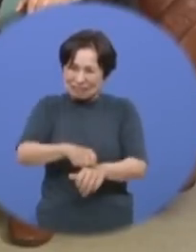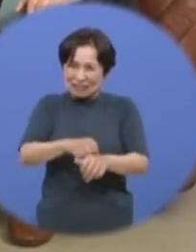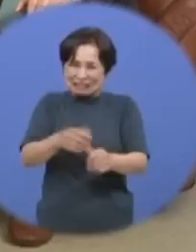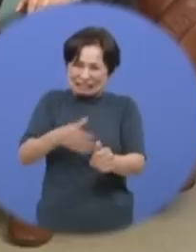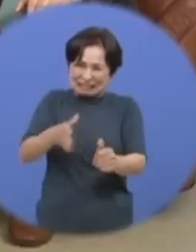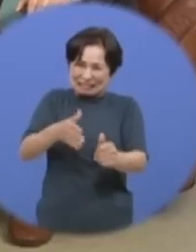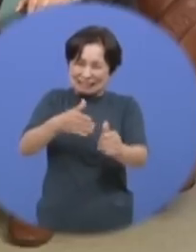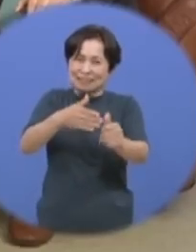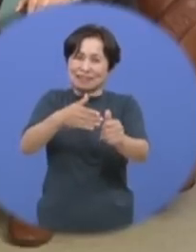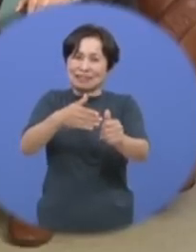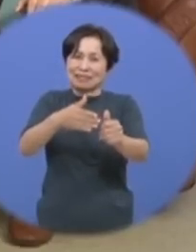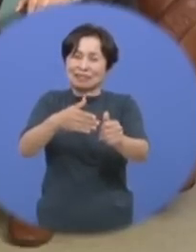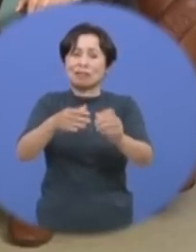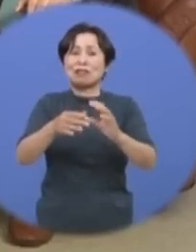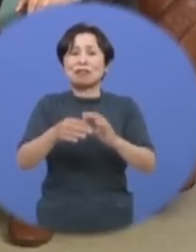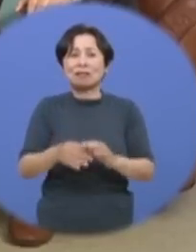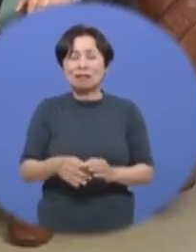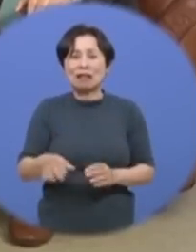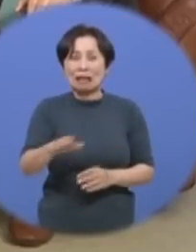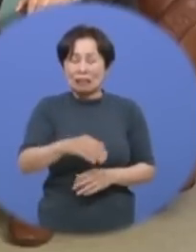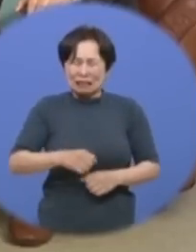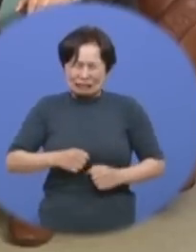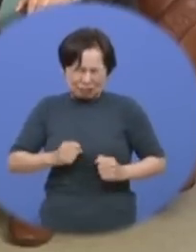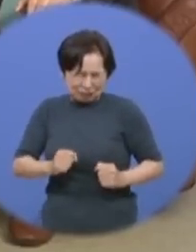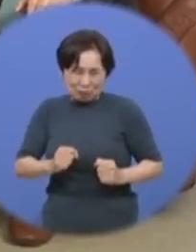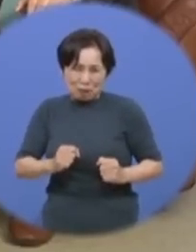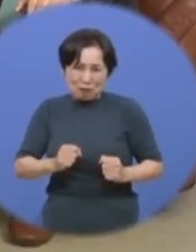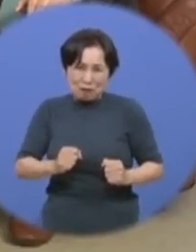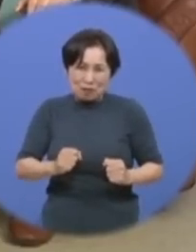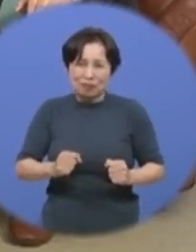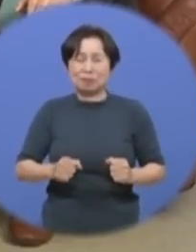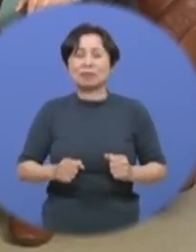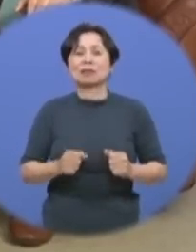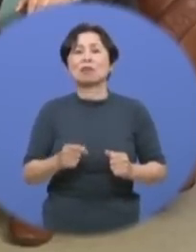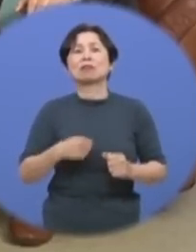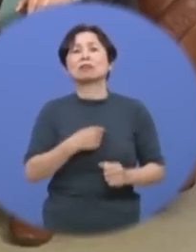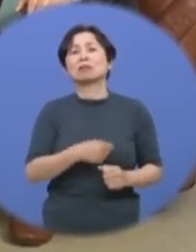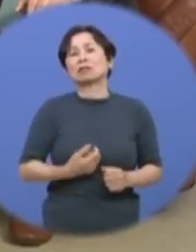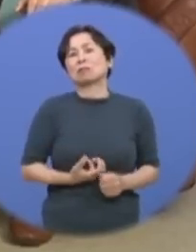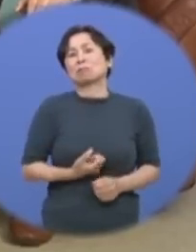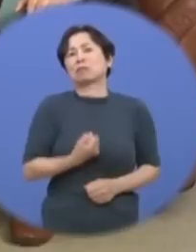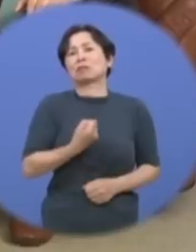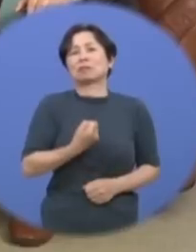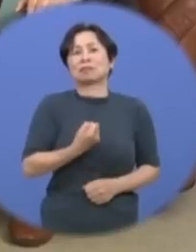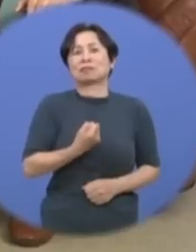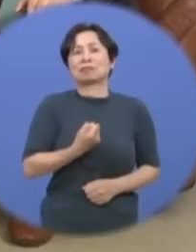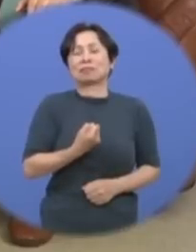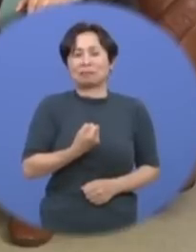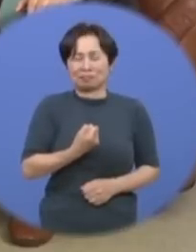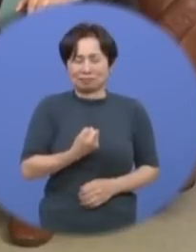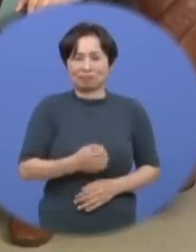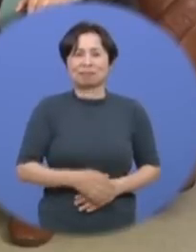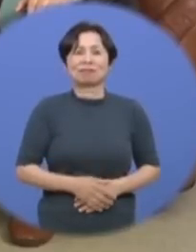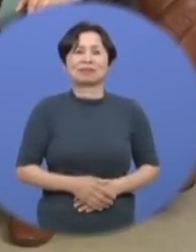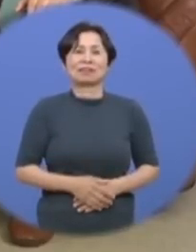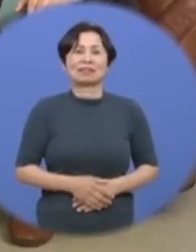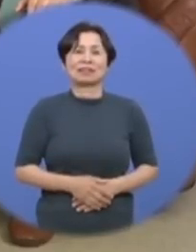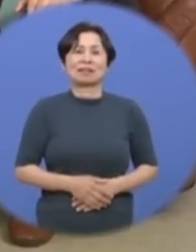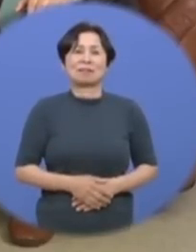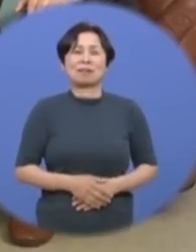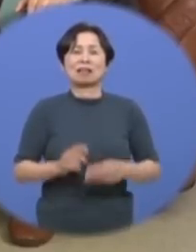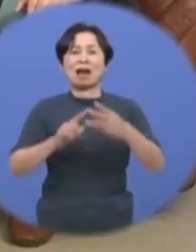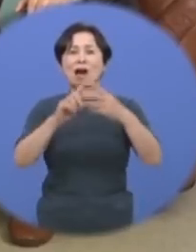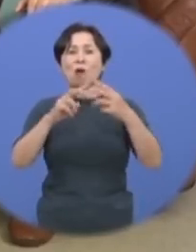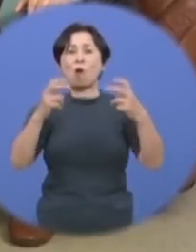それによって彼らはやっぱりくそーくさーていう西洋の思ったんですよねでまぁしては交渉